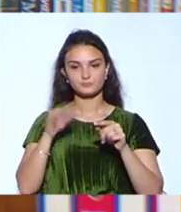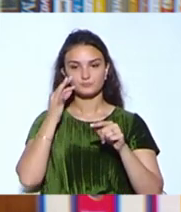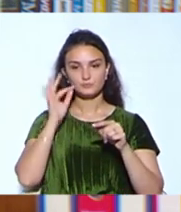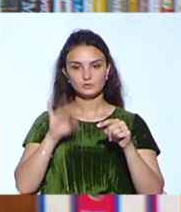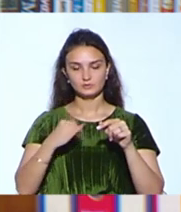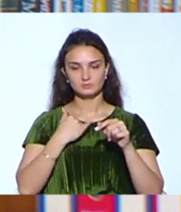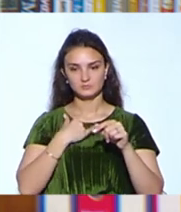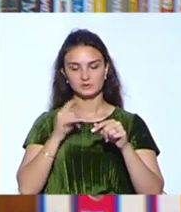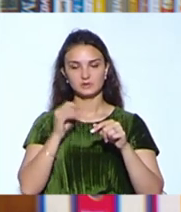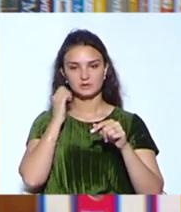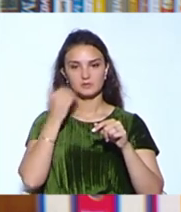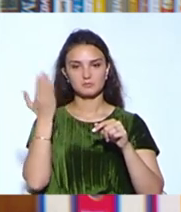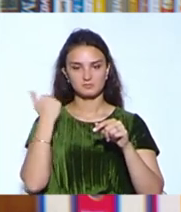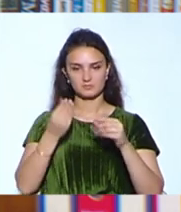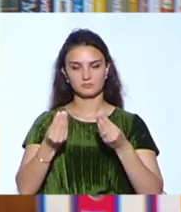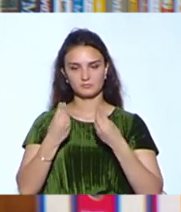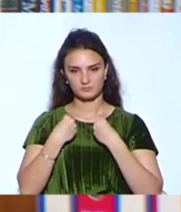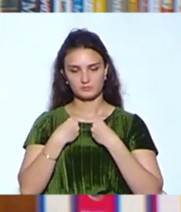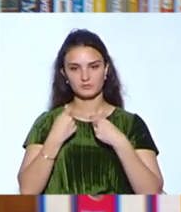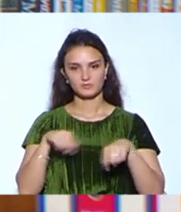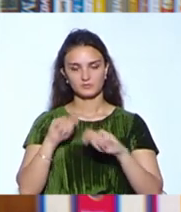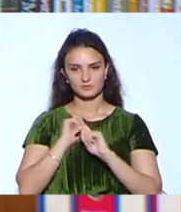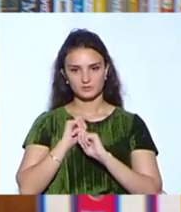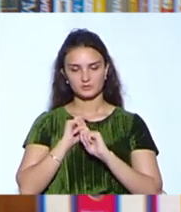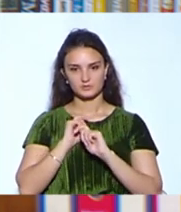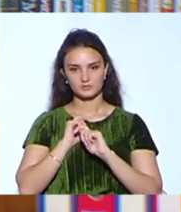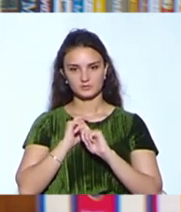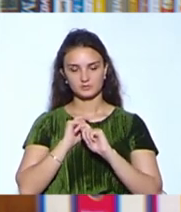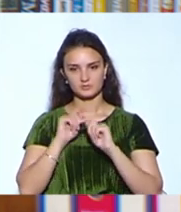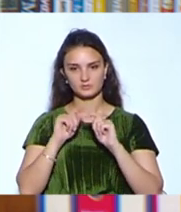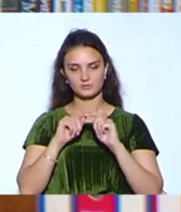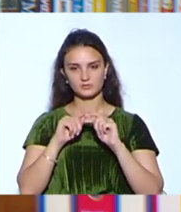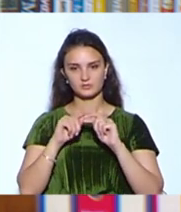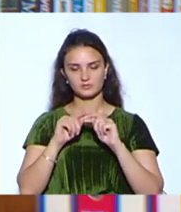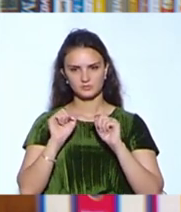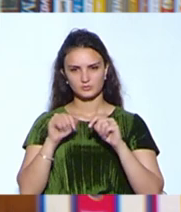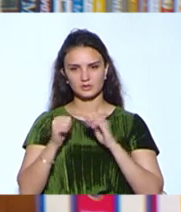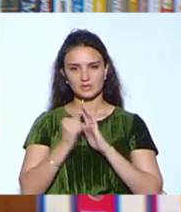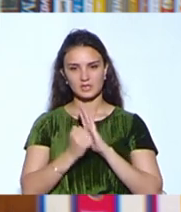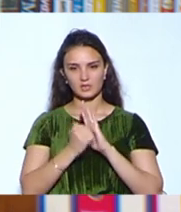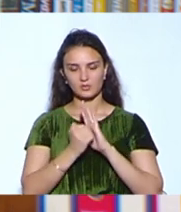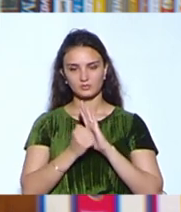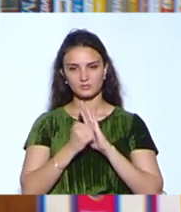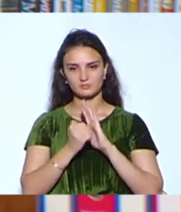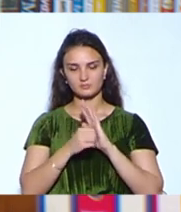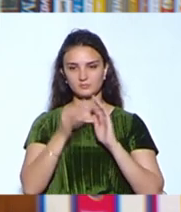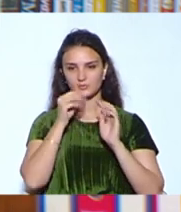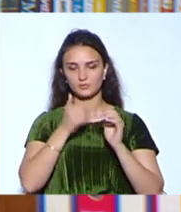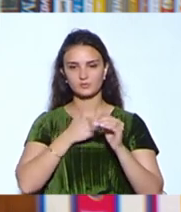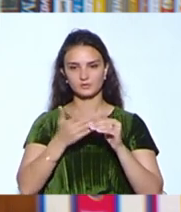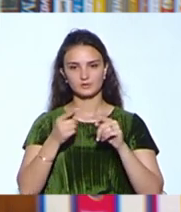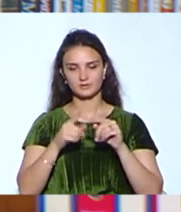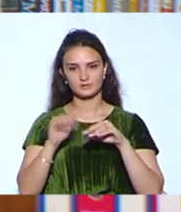გამოცდილებაზე დაყრდნობით, რაც ჩვენმა წინაპრებმა გადმოგვცეს. ჩაორთქლილი პროდუქტი შეგიძლიათ გახეხოთ და აი მე როგორ გნებავთ,